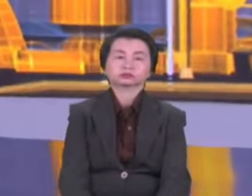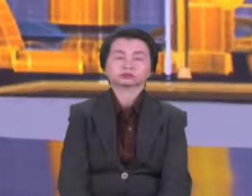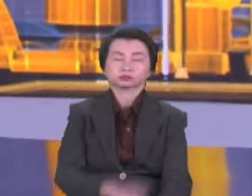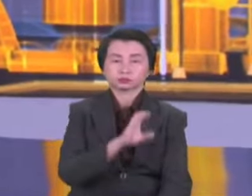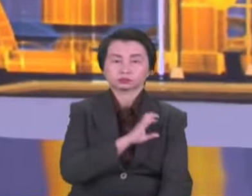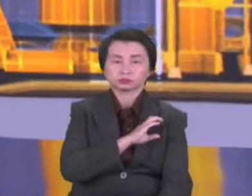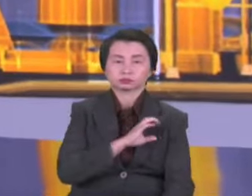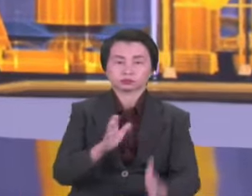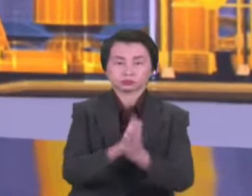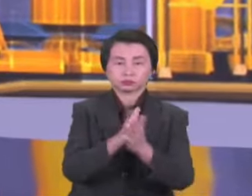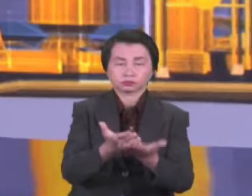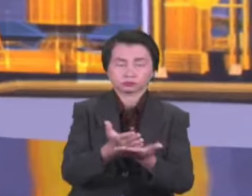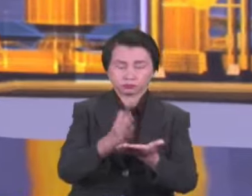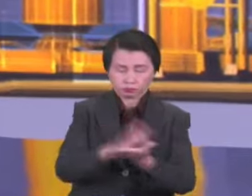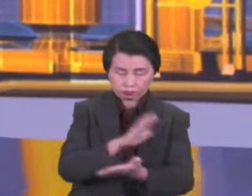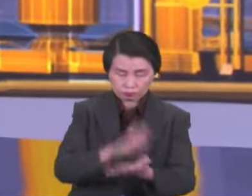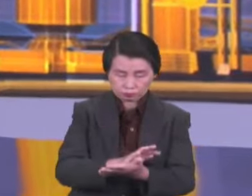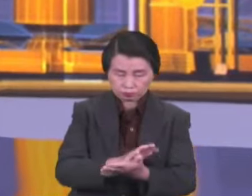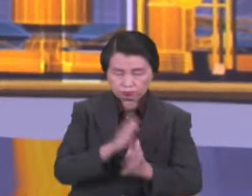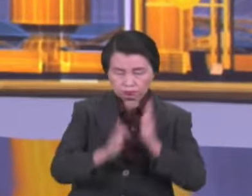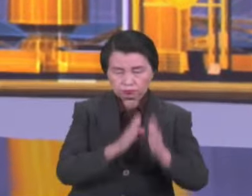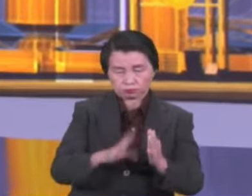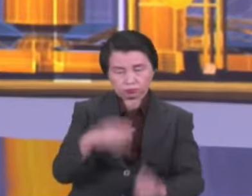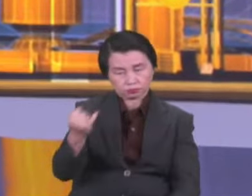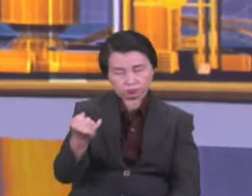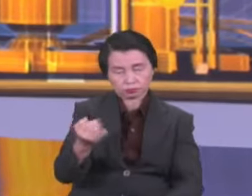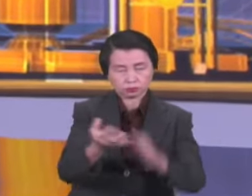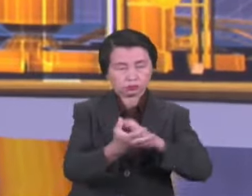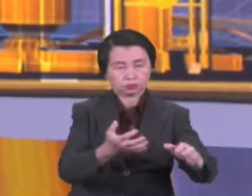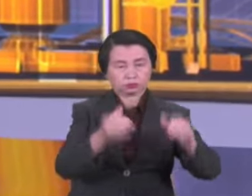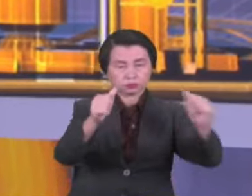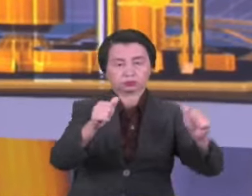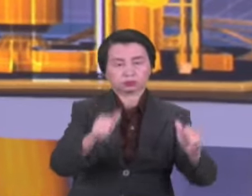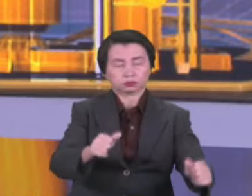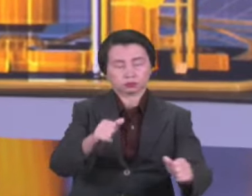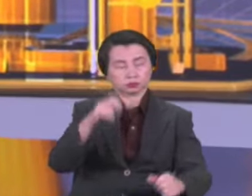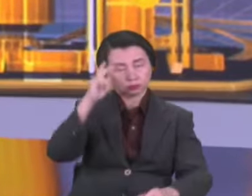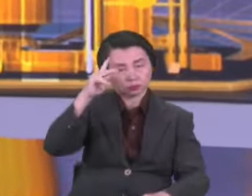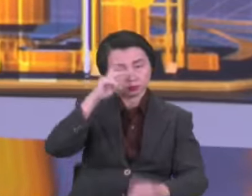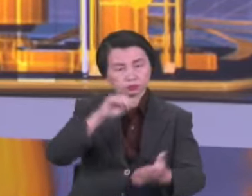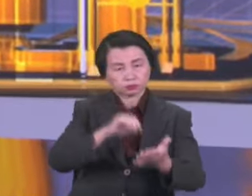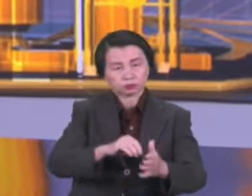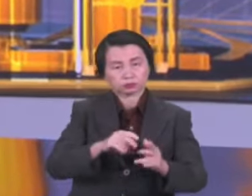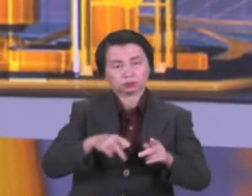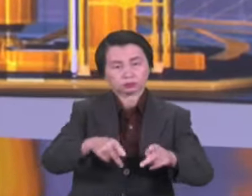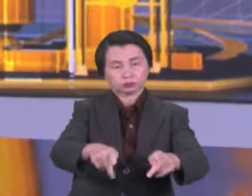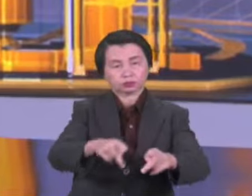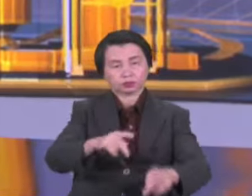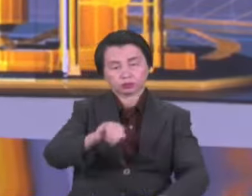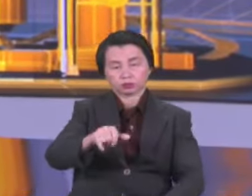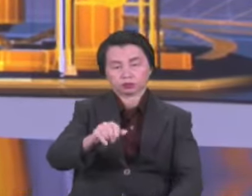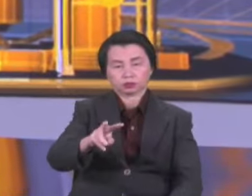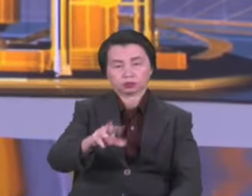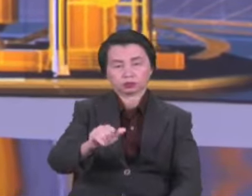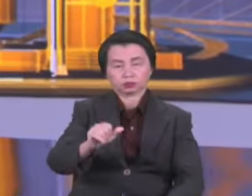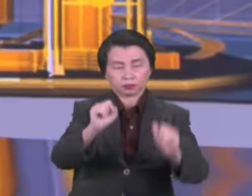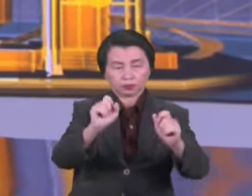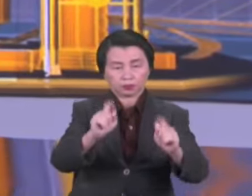Polis membuka kertas siasatan berhubung perbuatan khianat merosakkan poster parti politik di Parit Jawa selepas menerima laporan Ahad